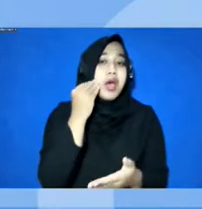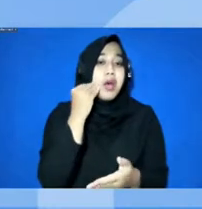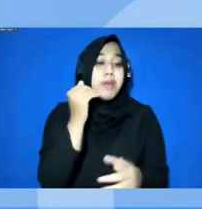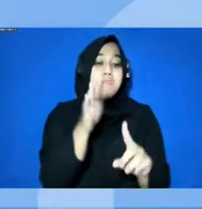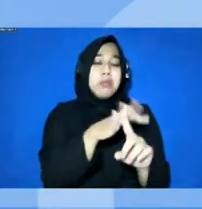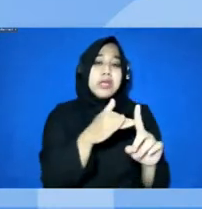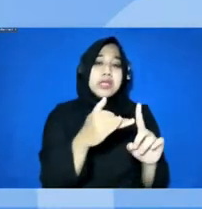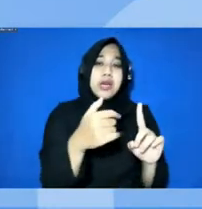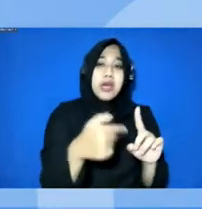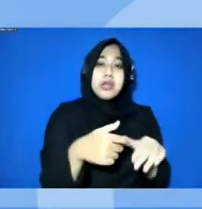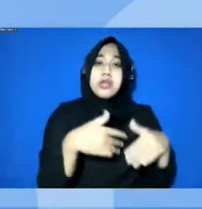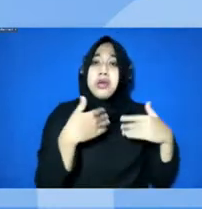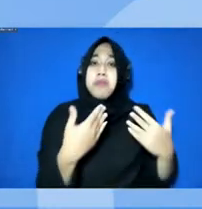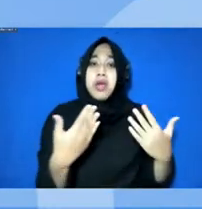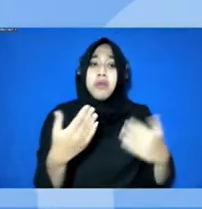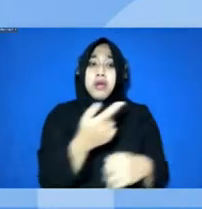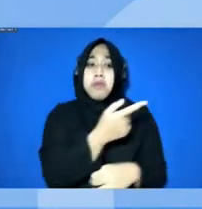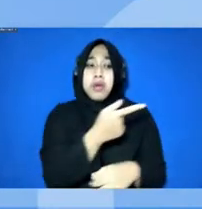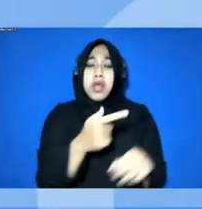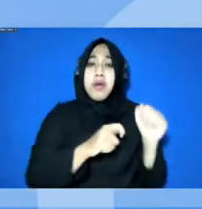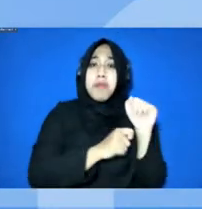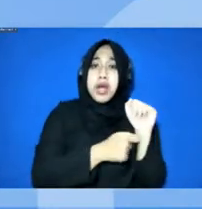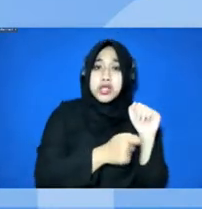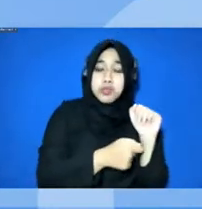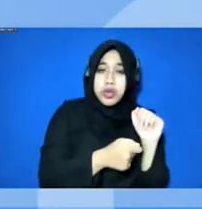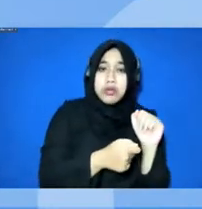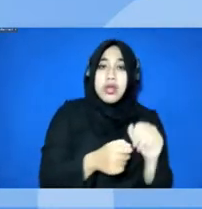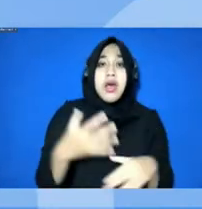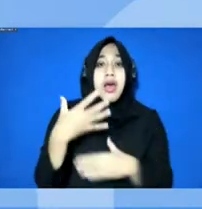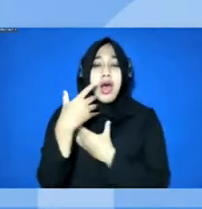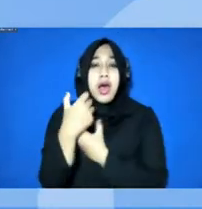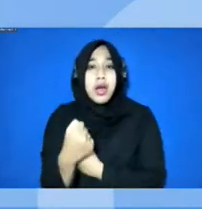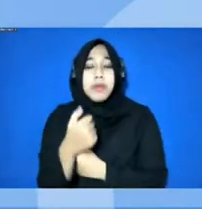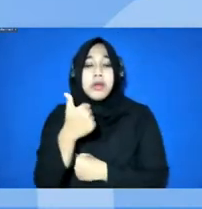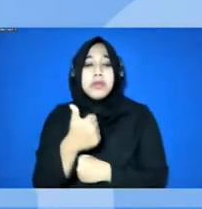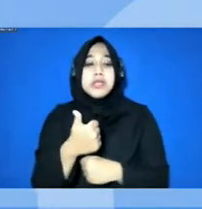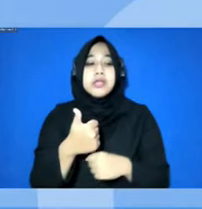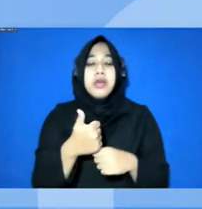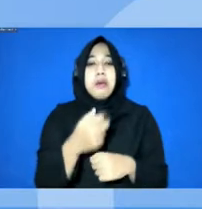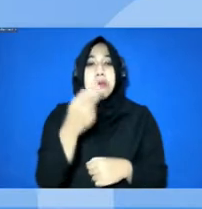masyarakat bagaimana mereka merespon dan harapannya bisa men-trigger